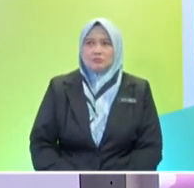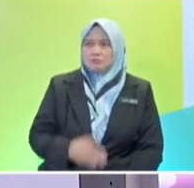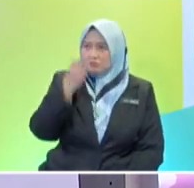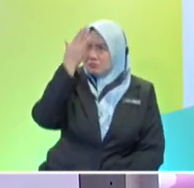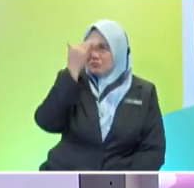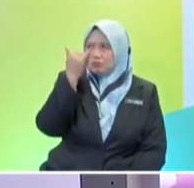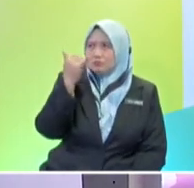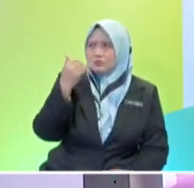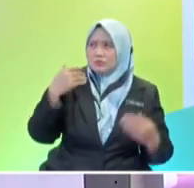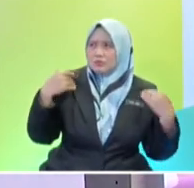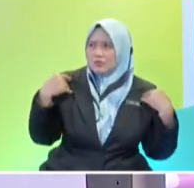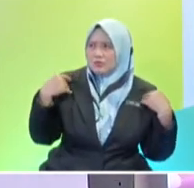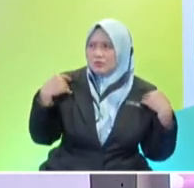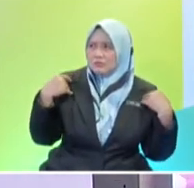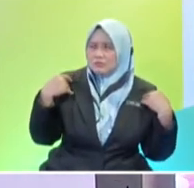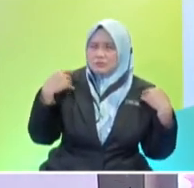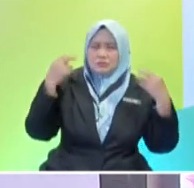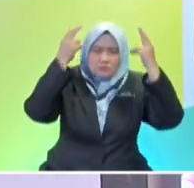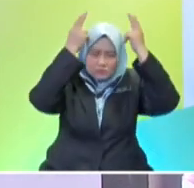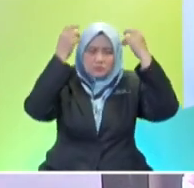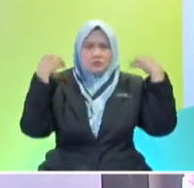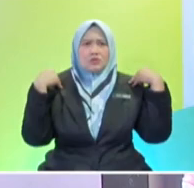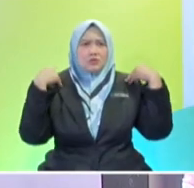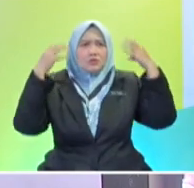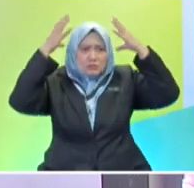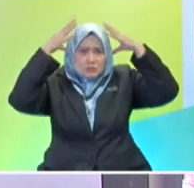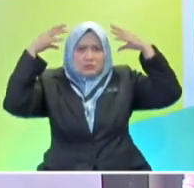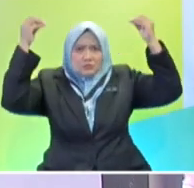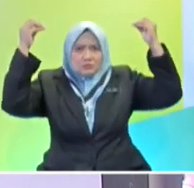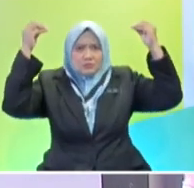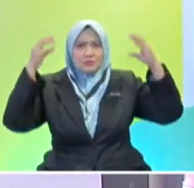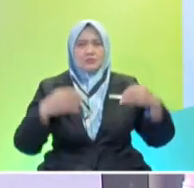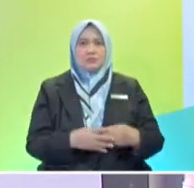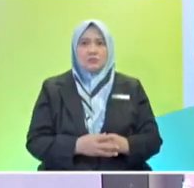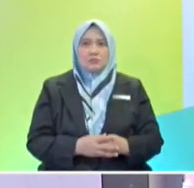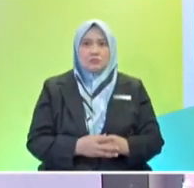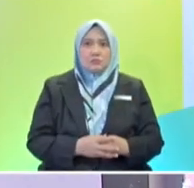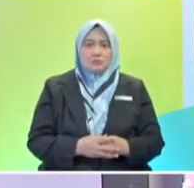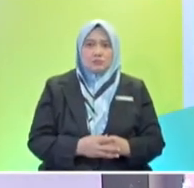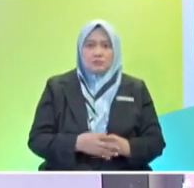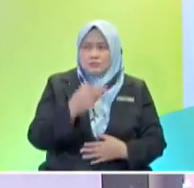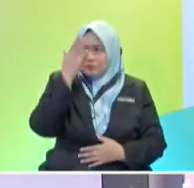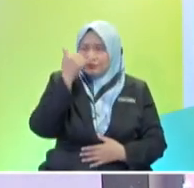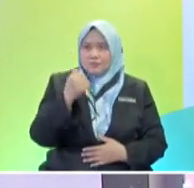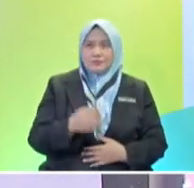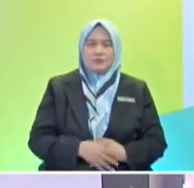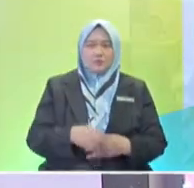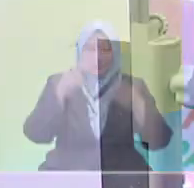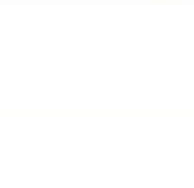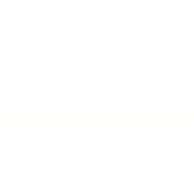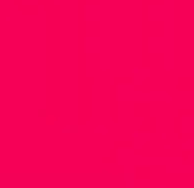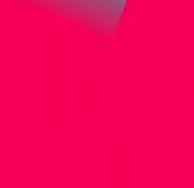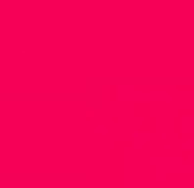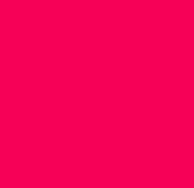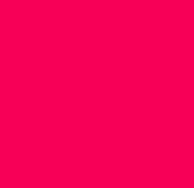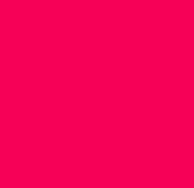Kenapa arnab ni bertanduk? Kawan-kawan, kenapa arnab ni bertanduk? Aish.